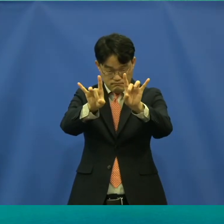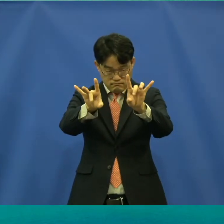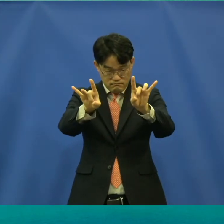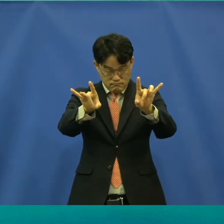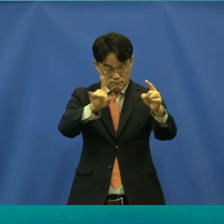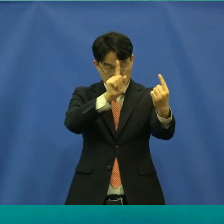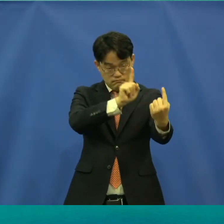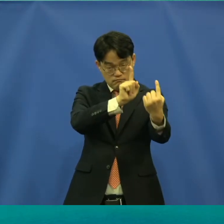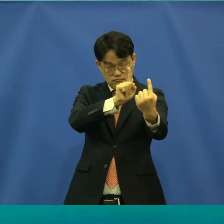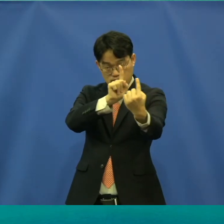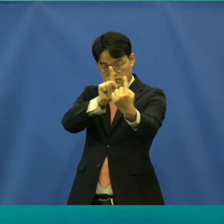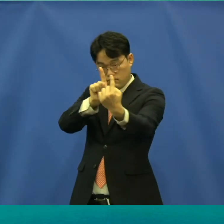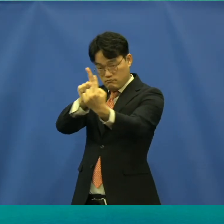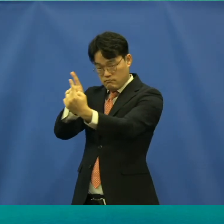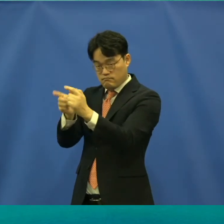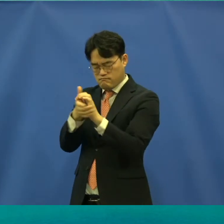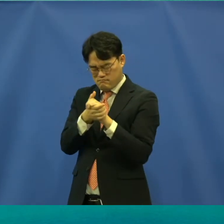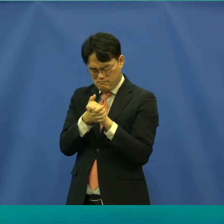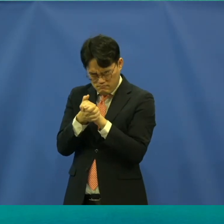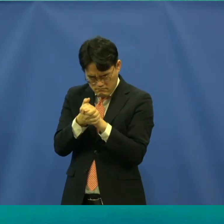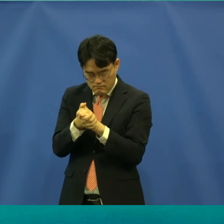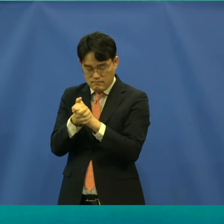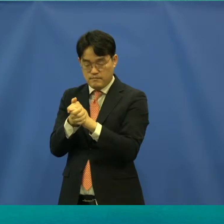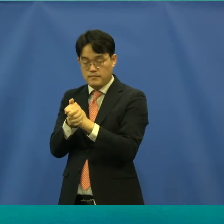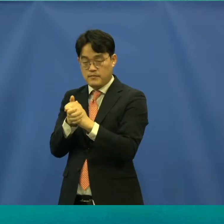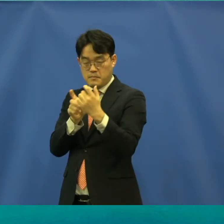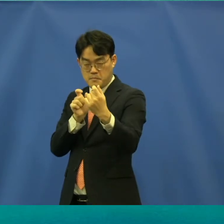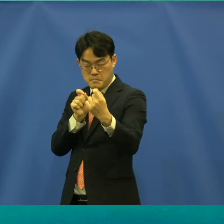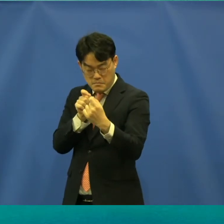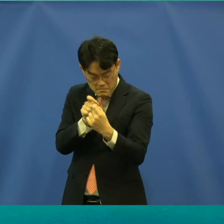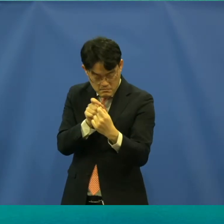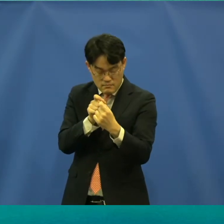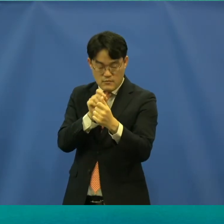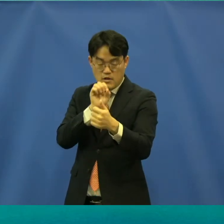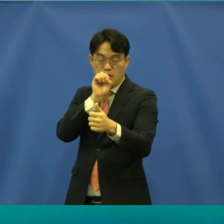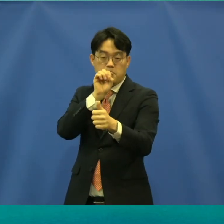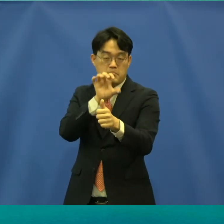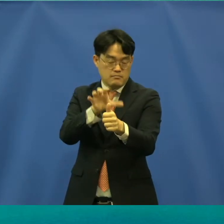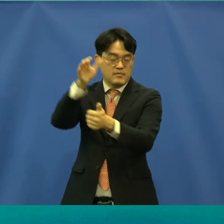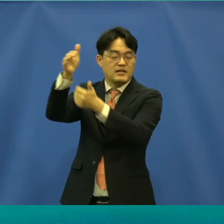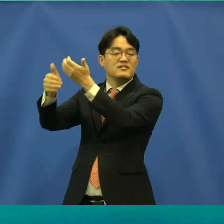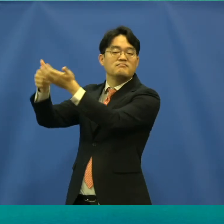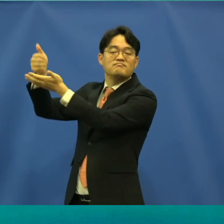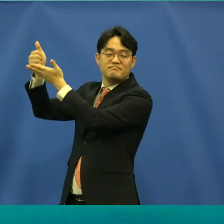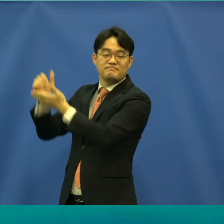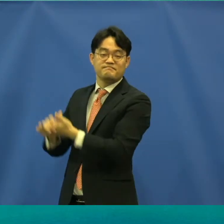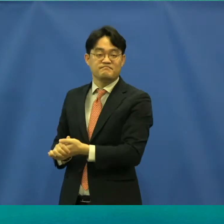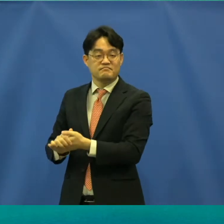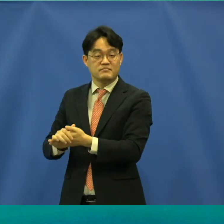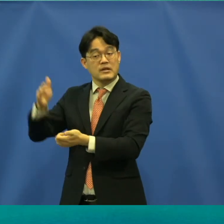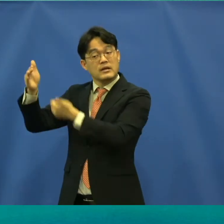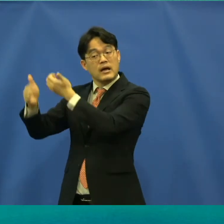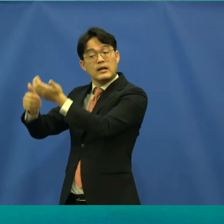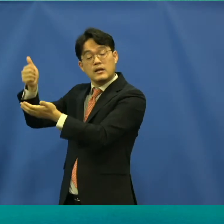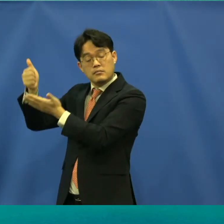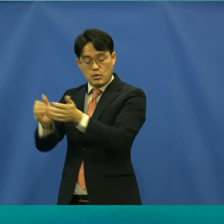친밀하게 말씀하시는 분이십니다. 하나님은 요나를 알고 계세요.